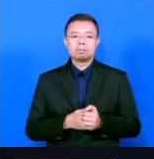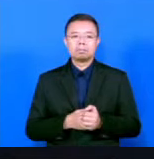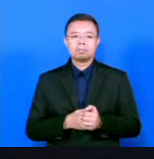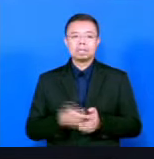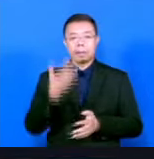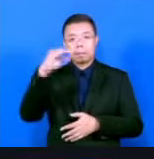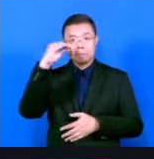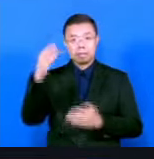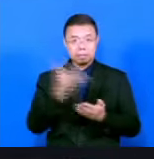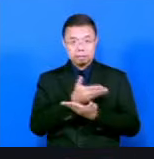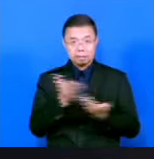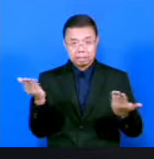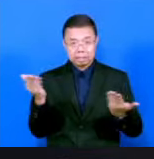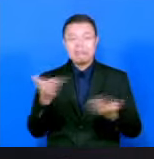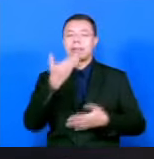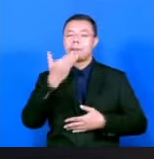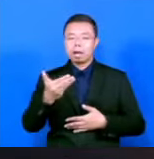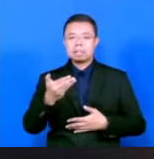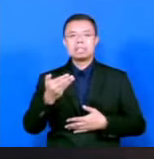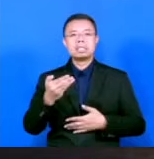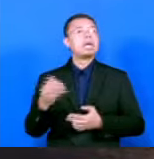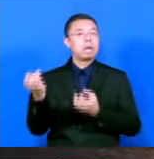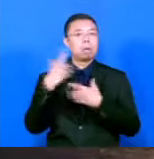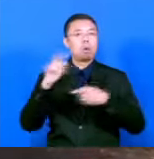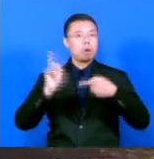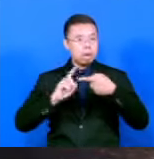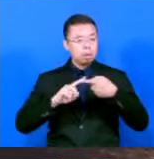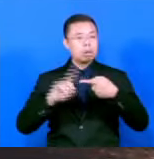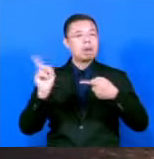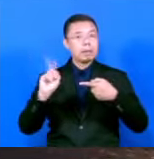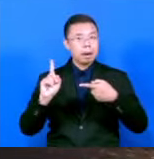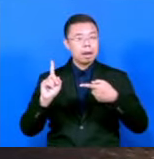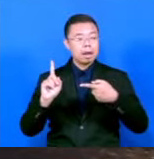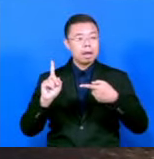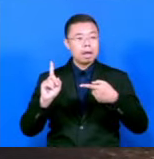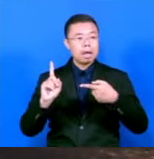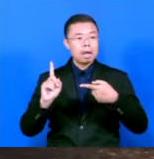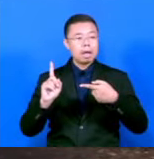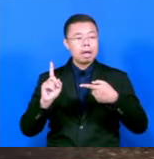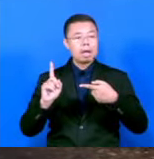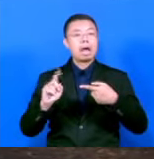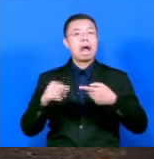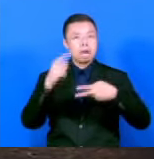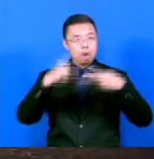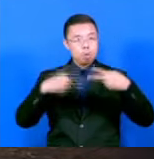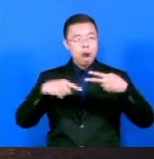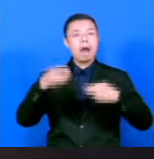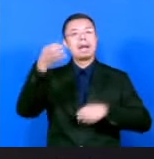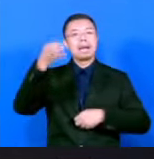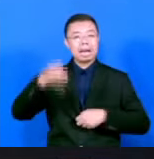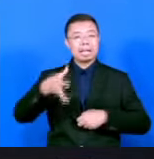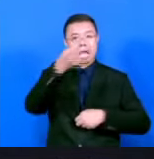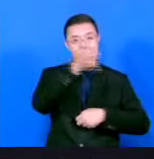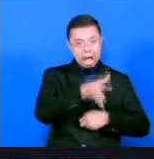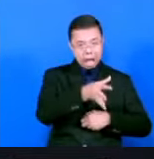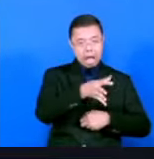Selamat pagi Indi juga pemirsa, terima kasih pemirsa. Informasi pertama dari Biro Yogyakarta ini ada dua desa di Kecamatan Tuntang